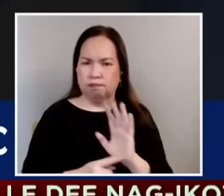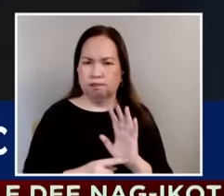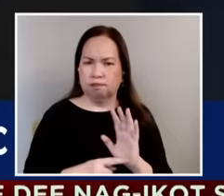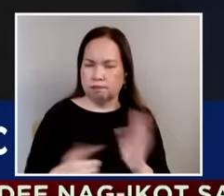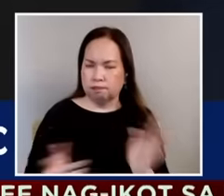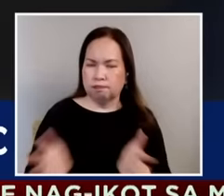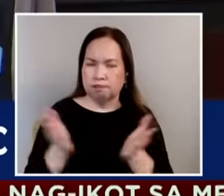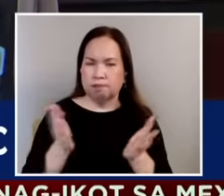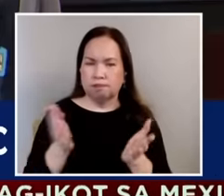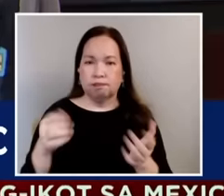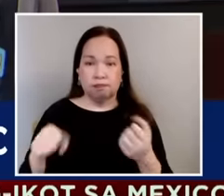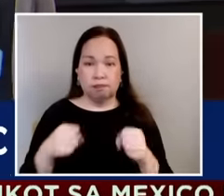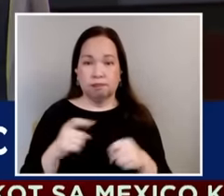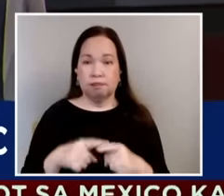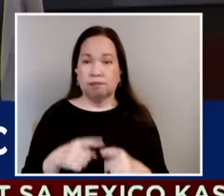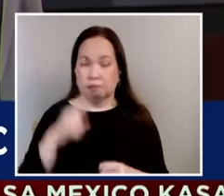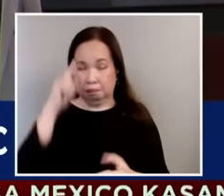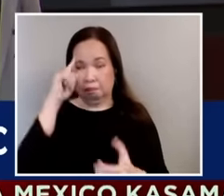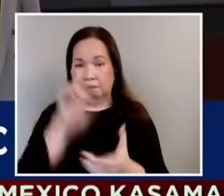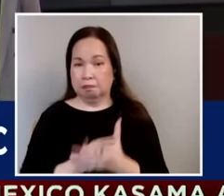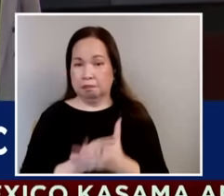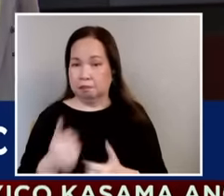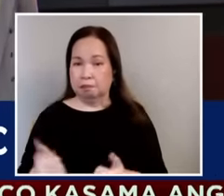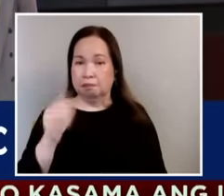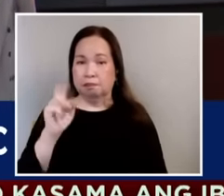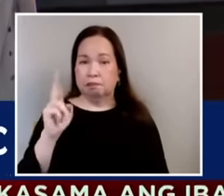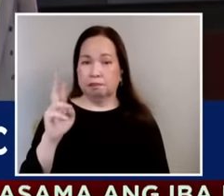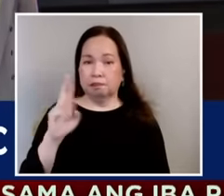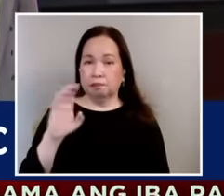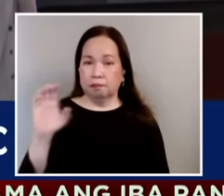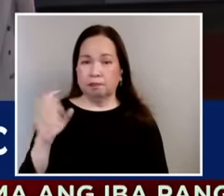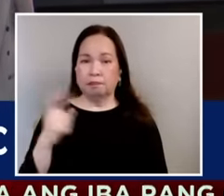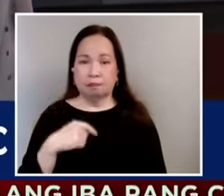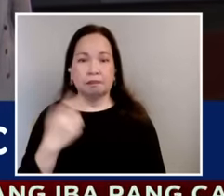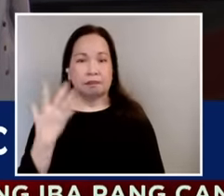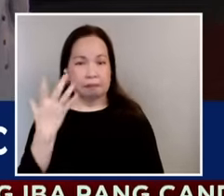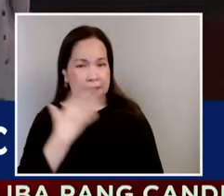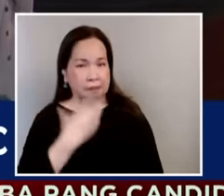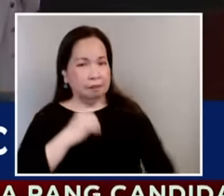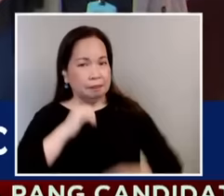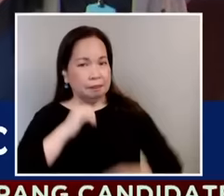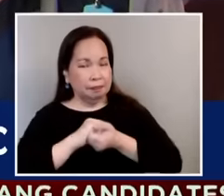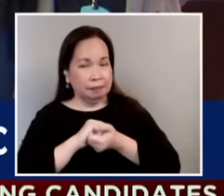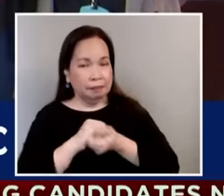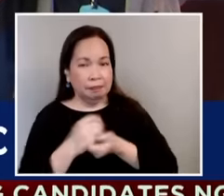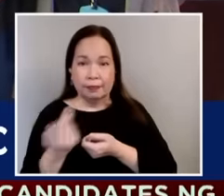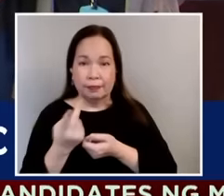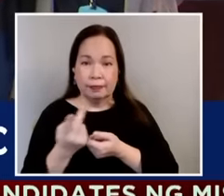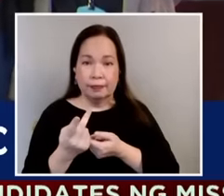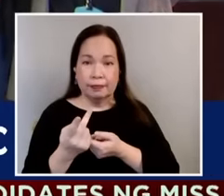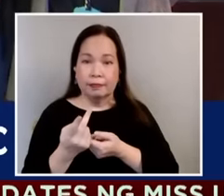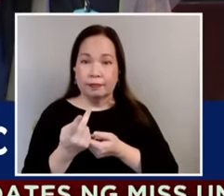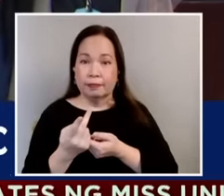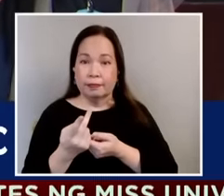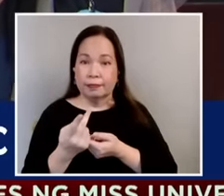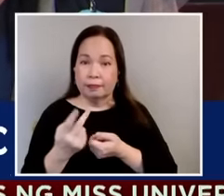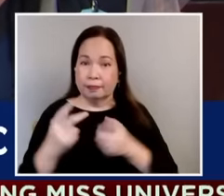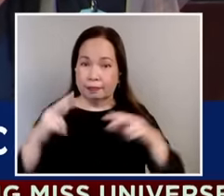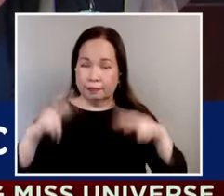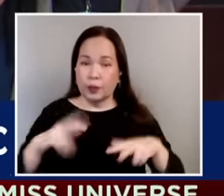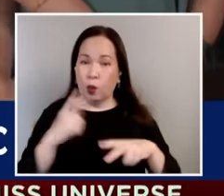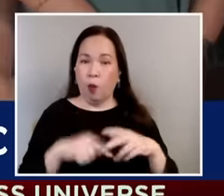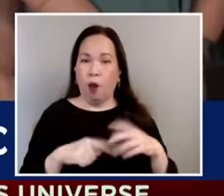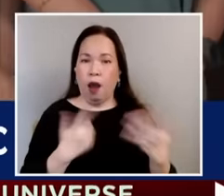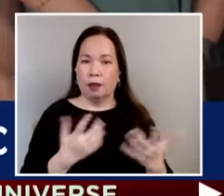Tiwala naman si URCC President Founder Alvin Aguilar sa bagong partnership, lalo't itinuturing ito na Kapamilya